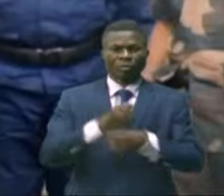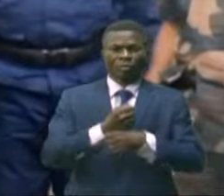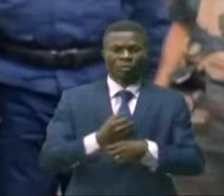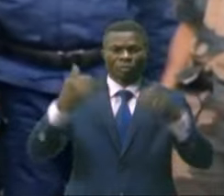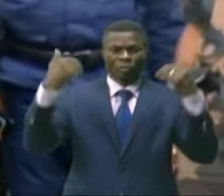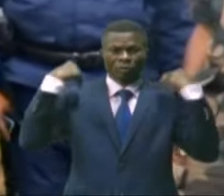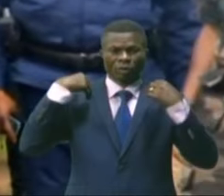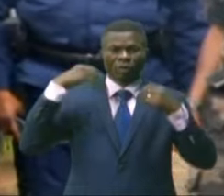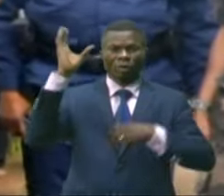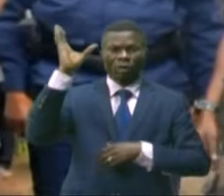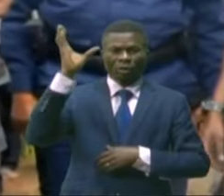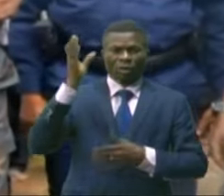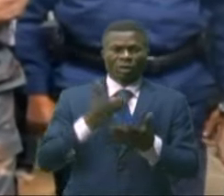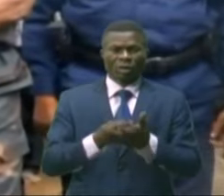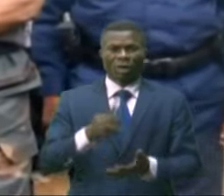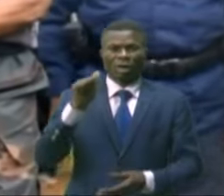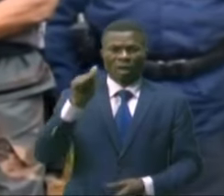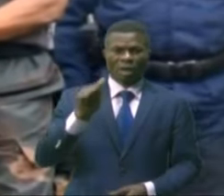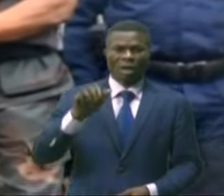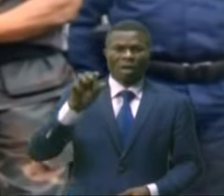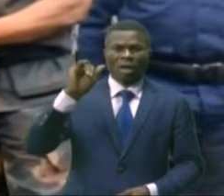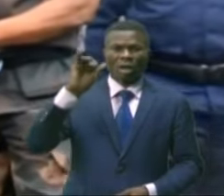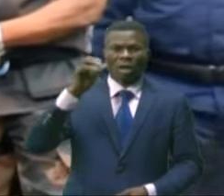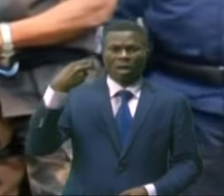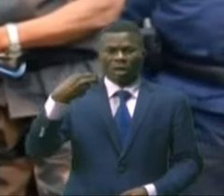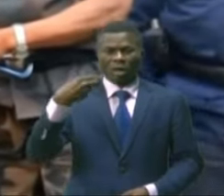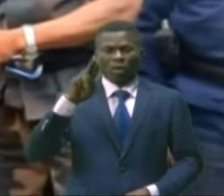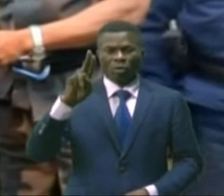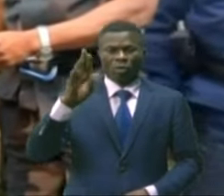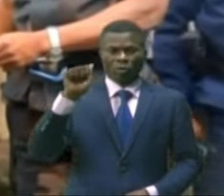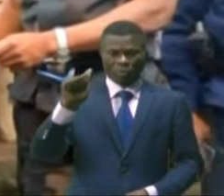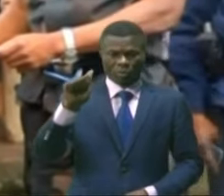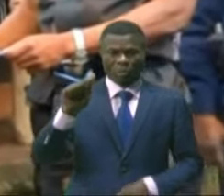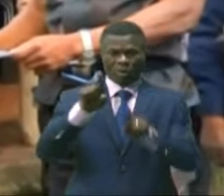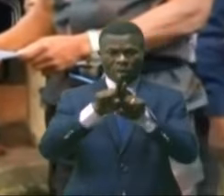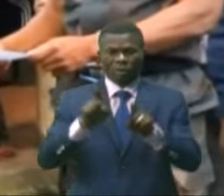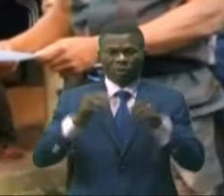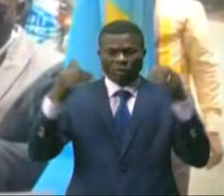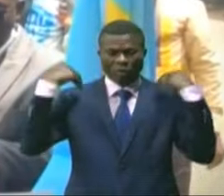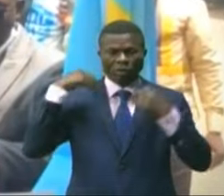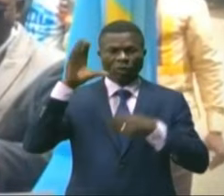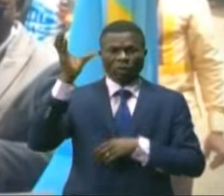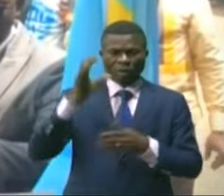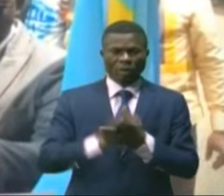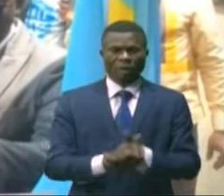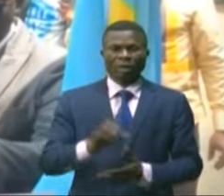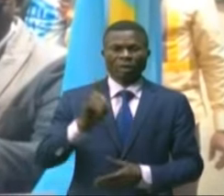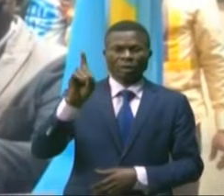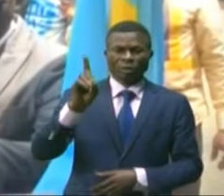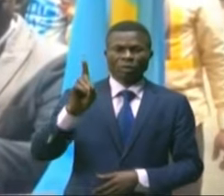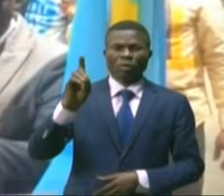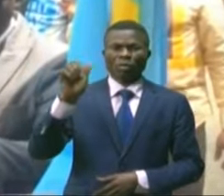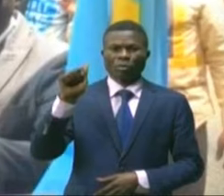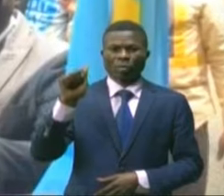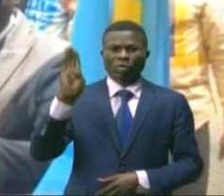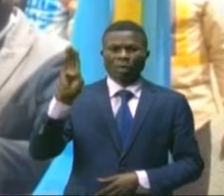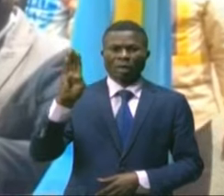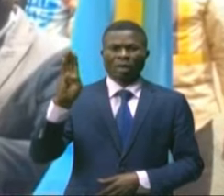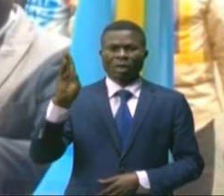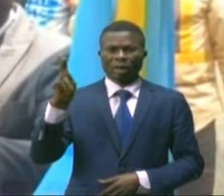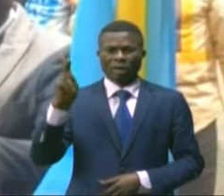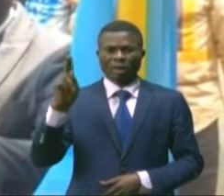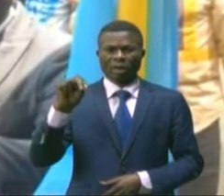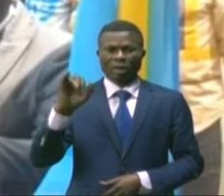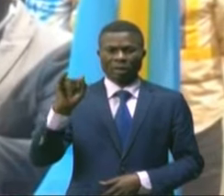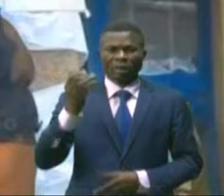chef de groupement Aoupa, suivi de la présentation officielle de chef de groupement Djoupakagna et Angalde à la